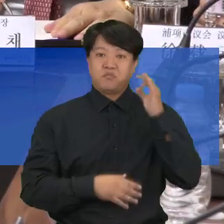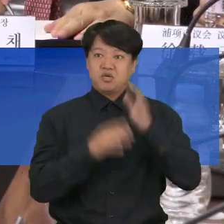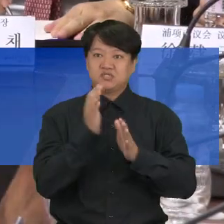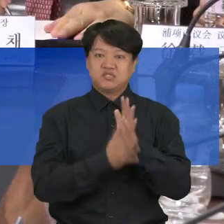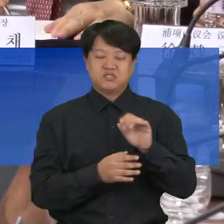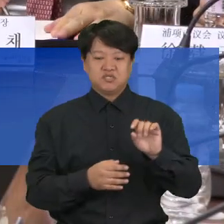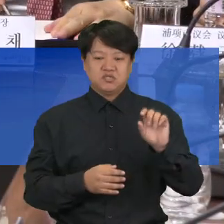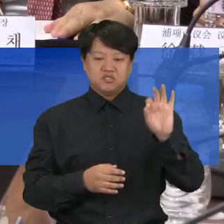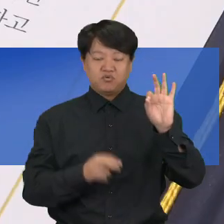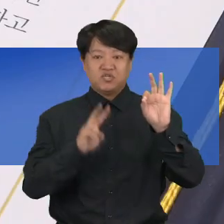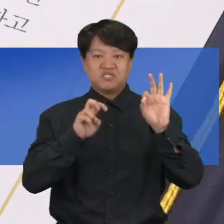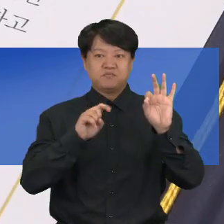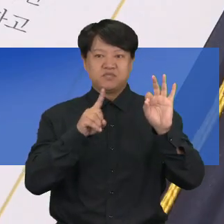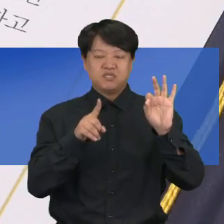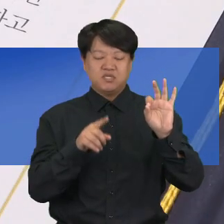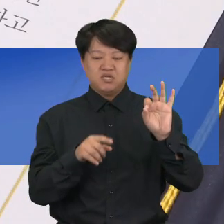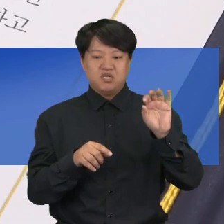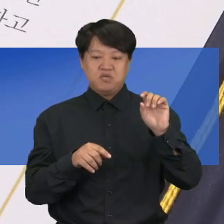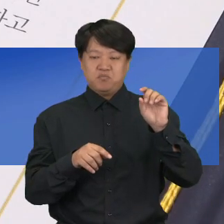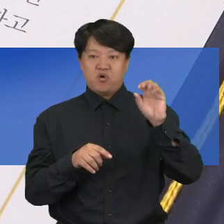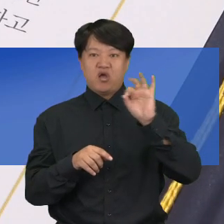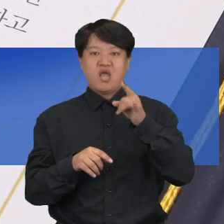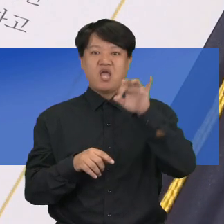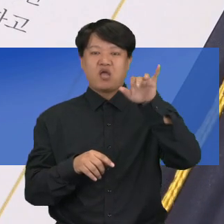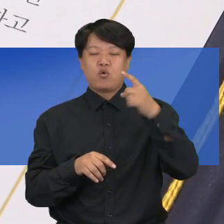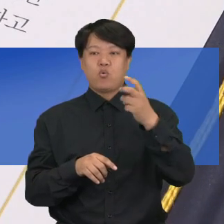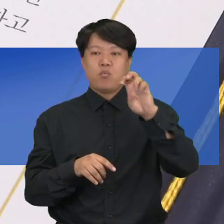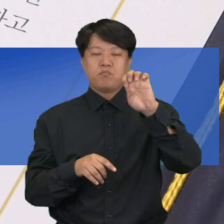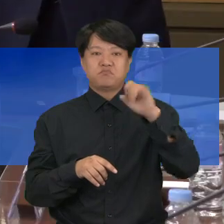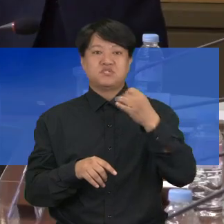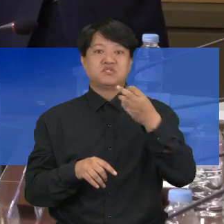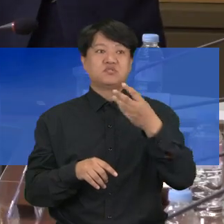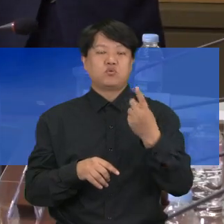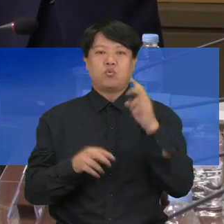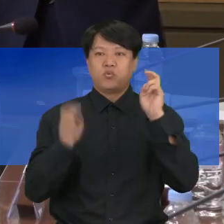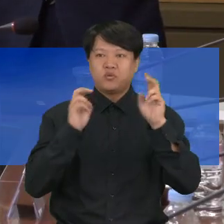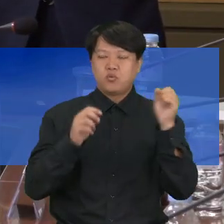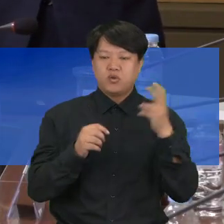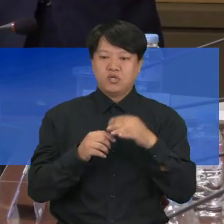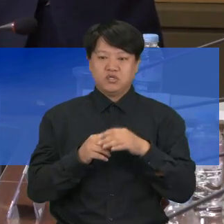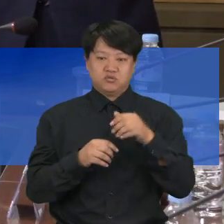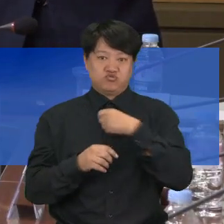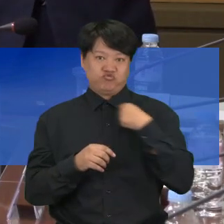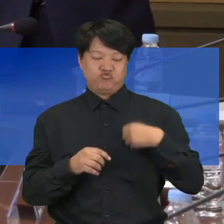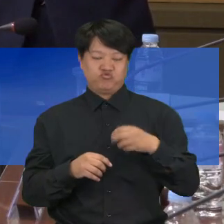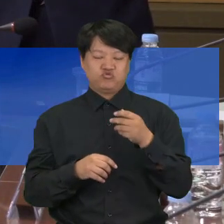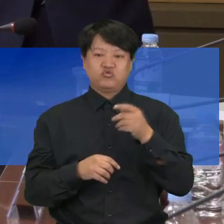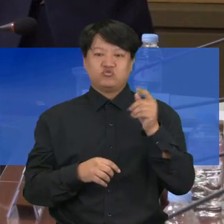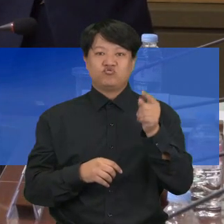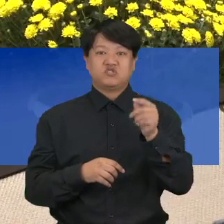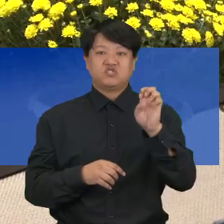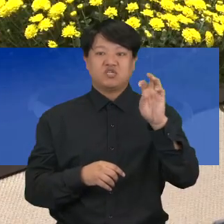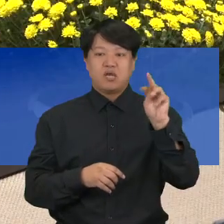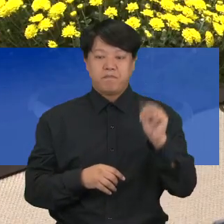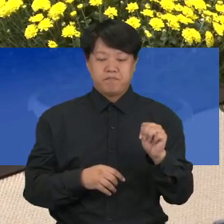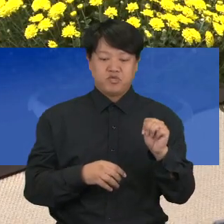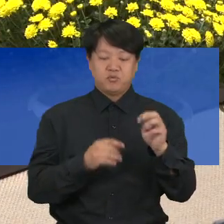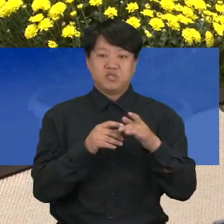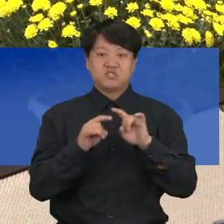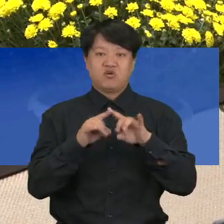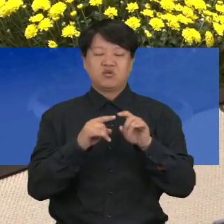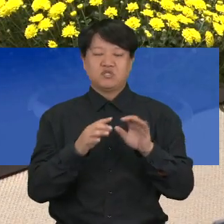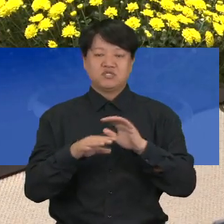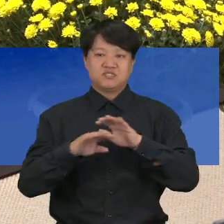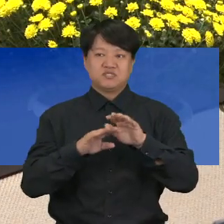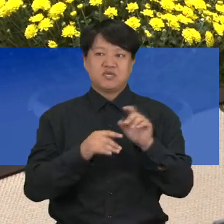포항시는 21일 국내 대표 리튬 2차전지 생산 기업인 주식회사 에코프로 및 중국 gm 사와 전기차 배터리